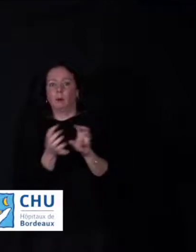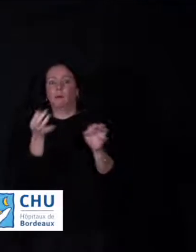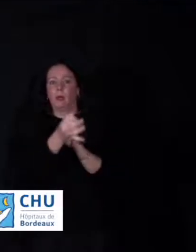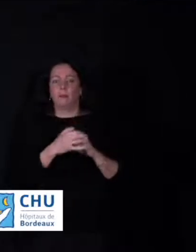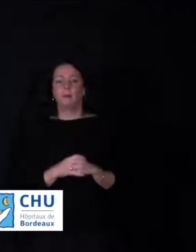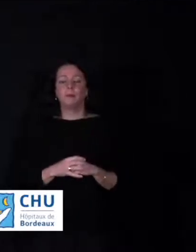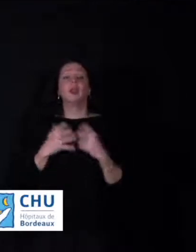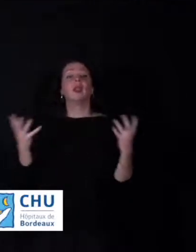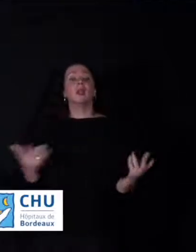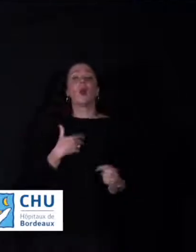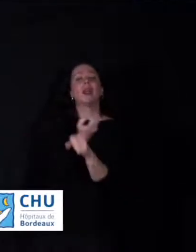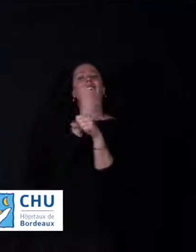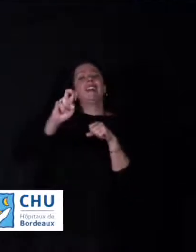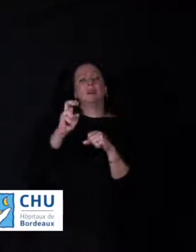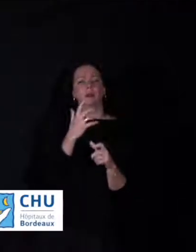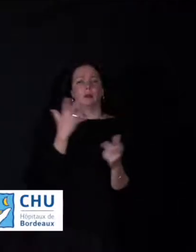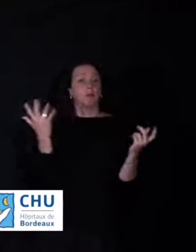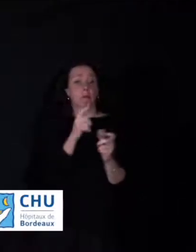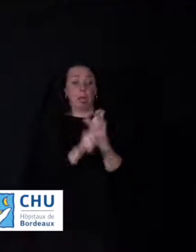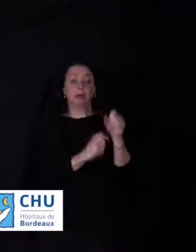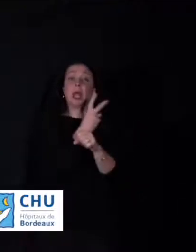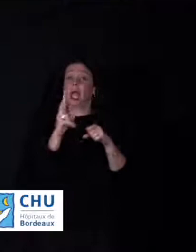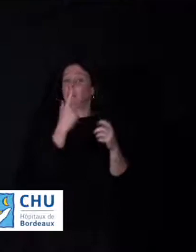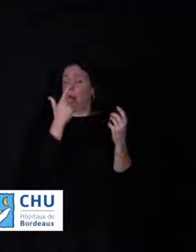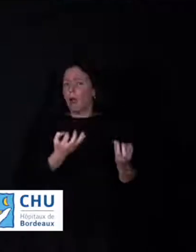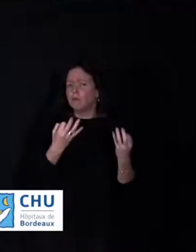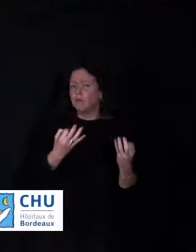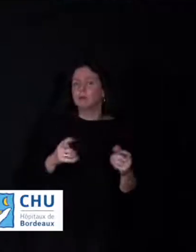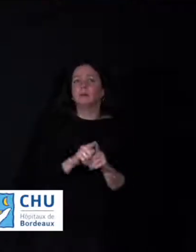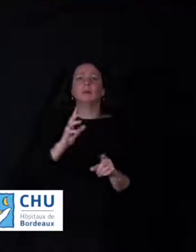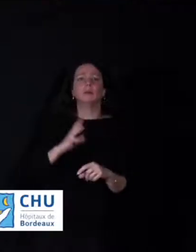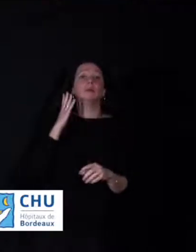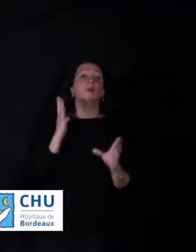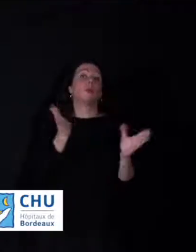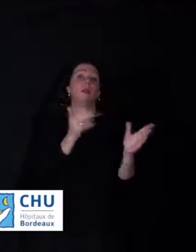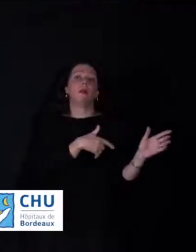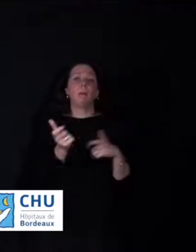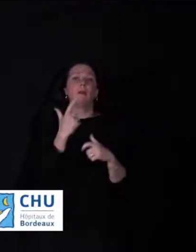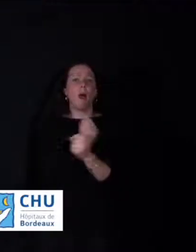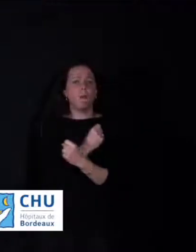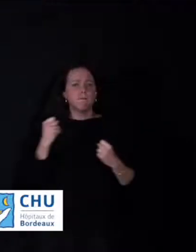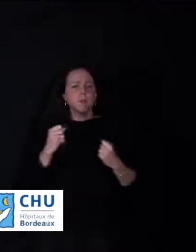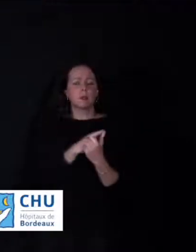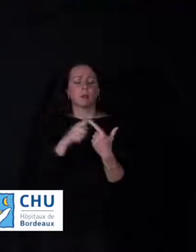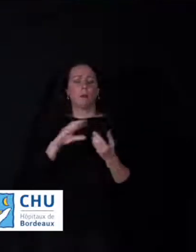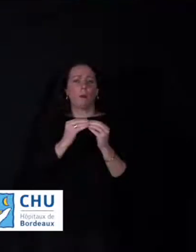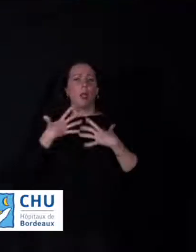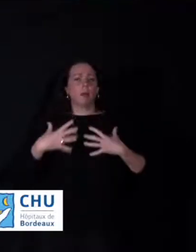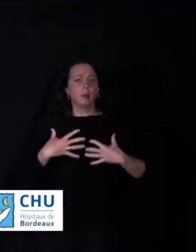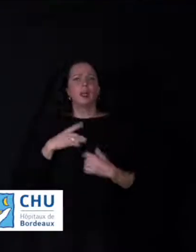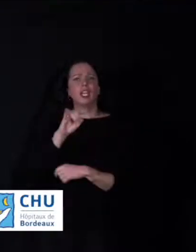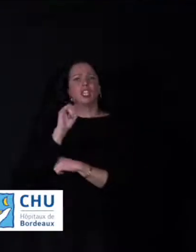de risque par la HAS, on va retrouver des facteurs de risque classiques que l'on retrouve en hospitalisation, obésité, insuffisance respiratoire,